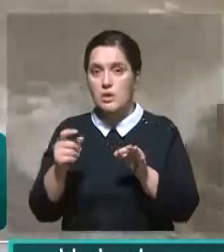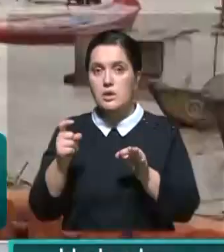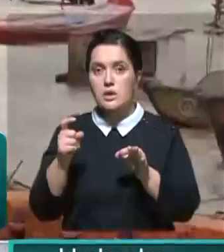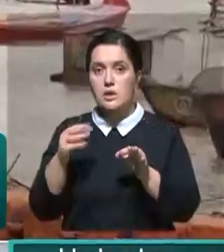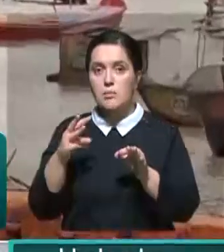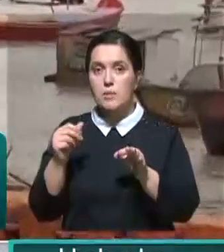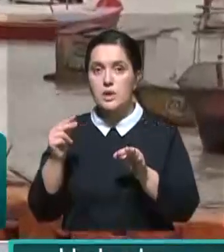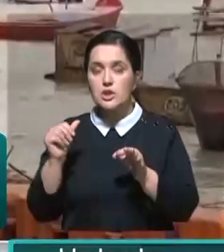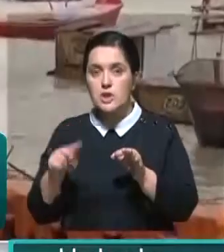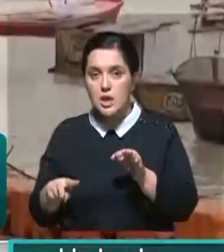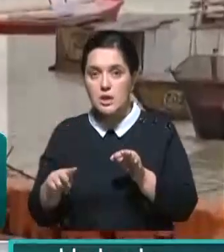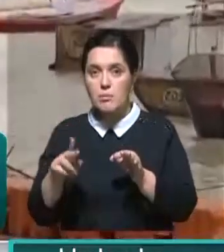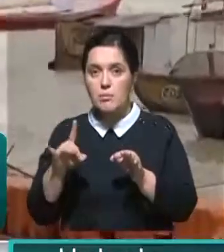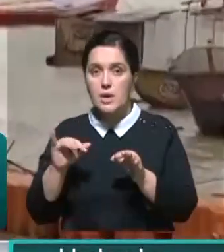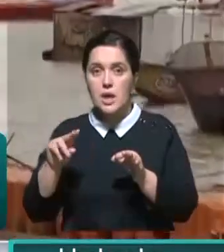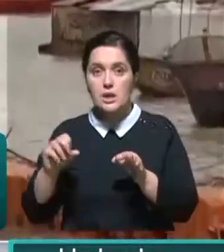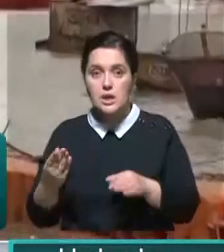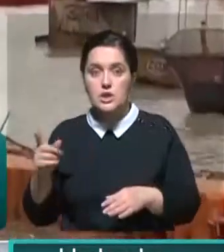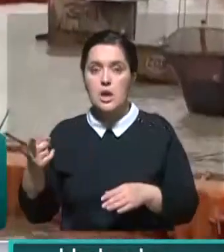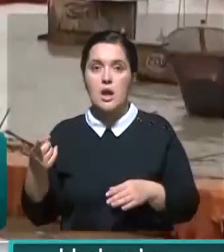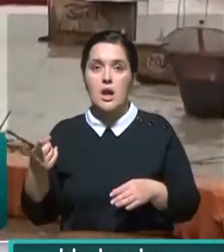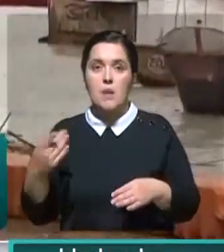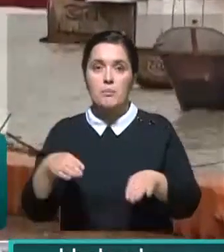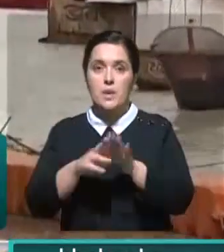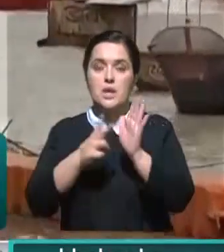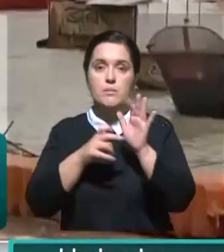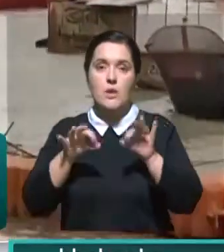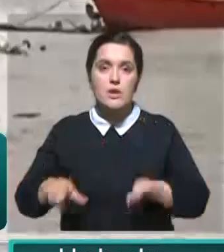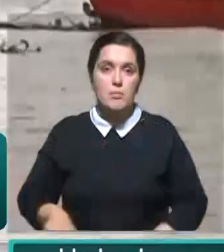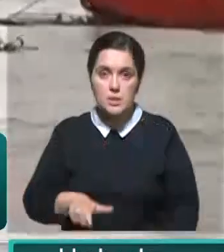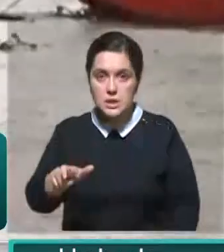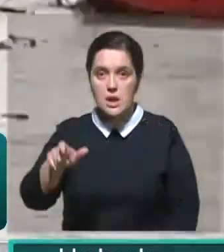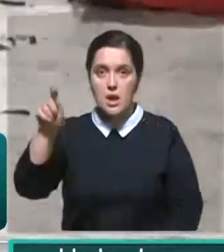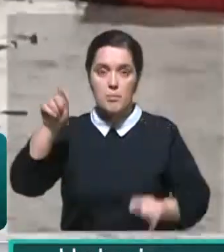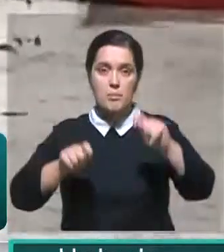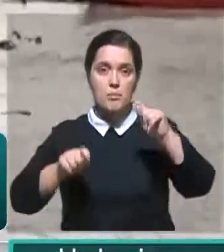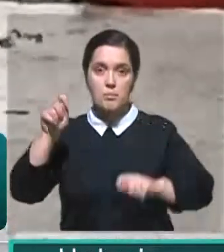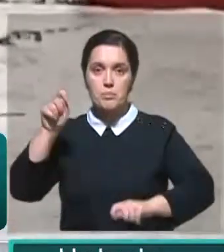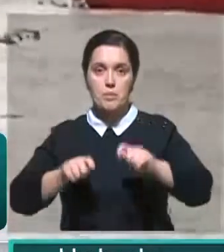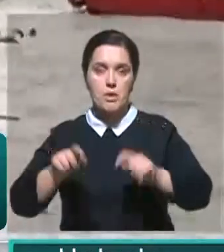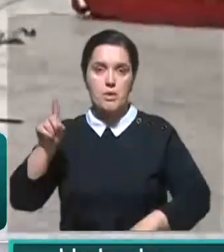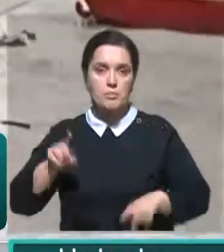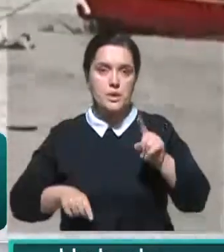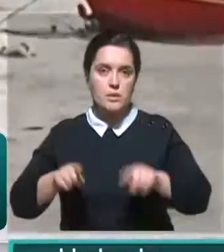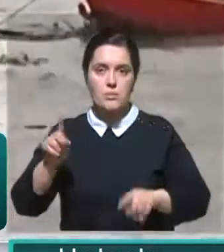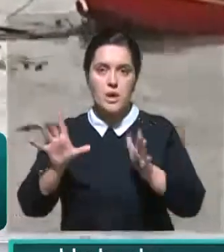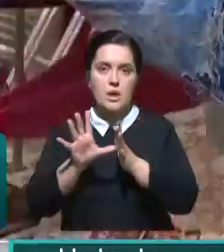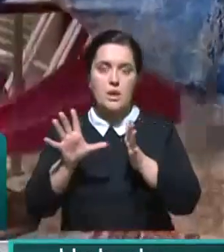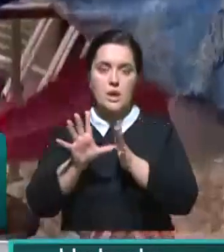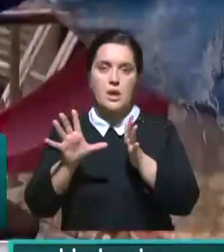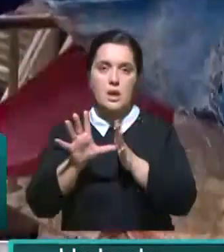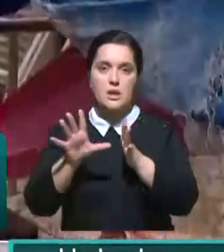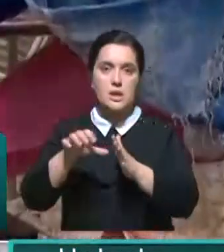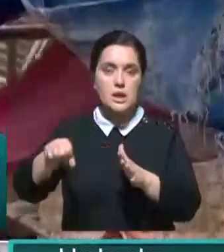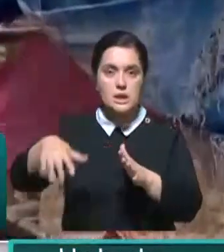штата Химачал-Прадеш. Там перекрыли 700 автомагистралей. Проливные дожди привели к перебоям в подаче